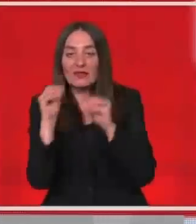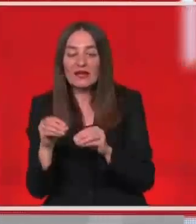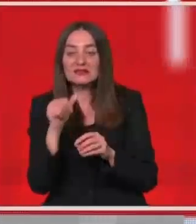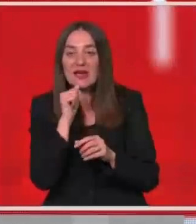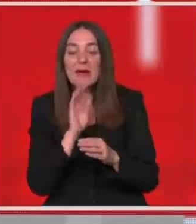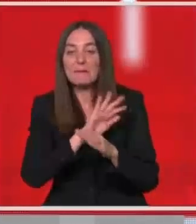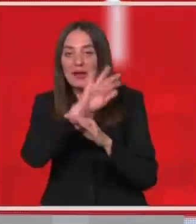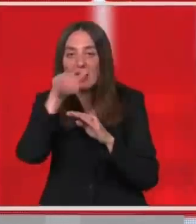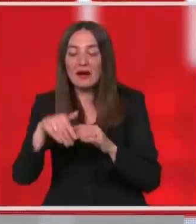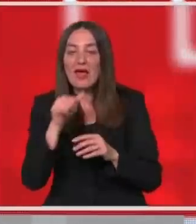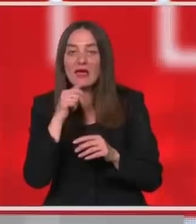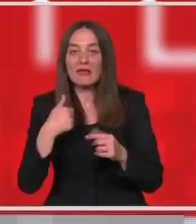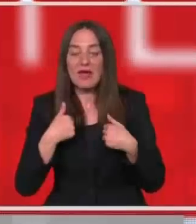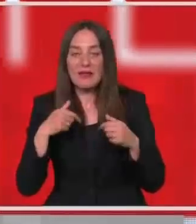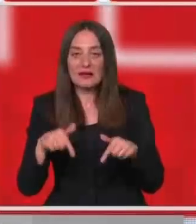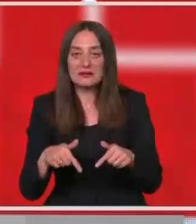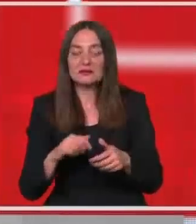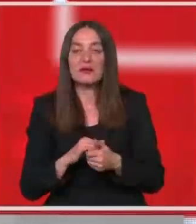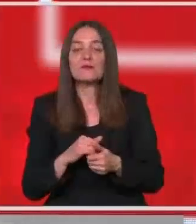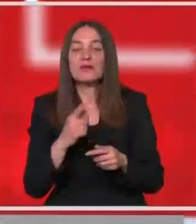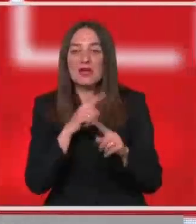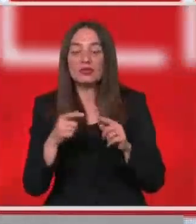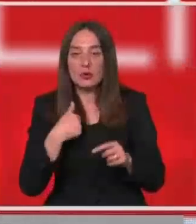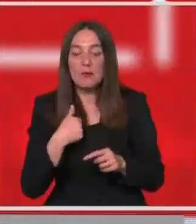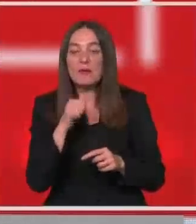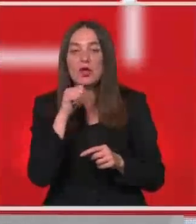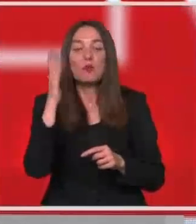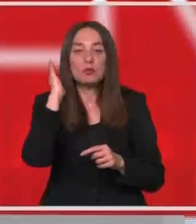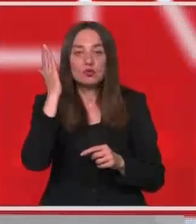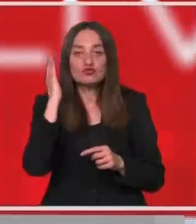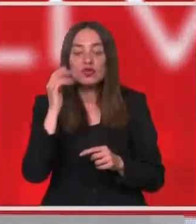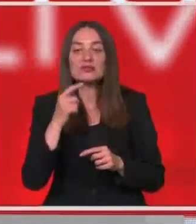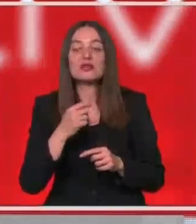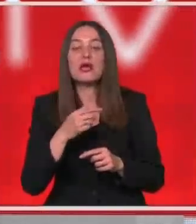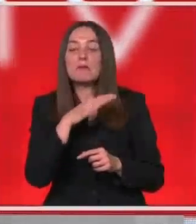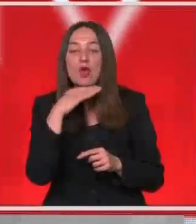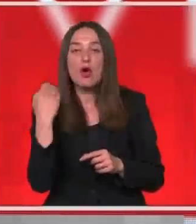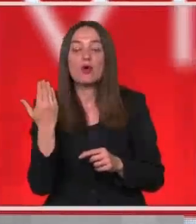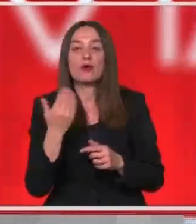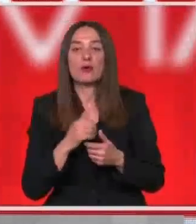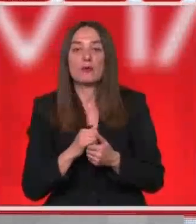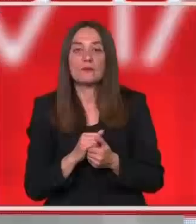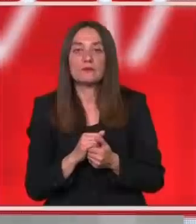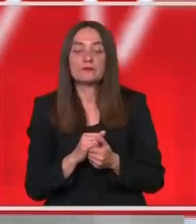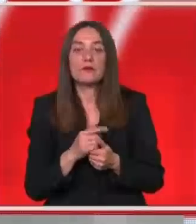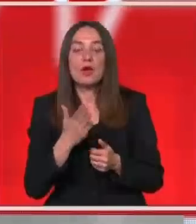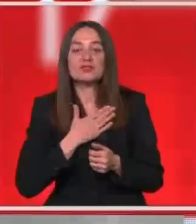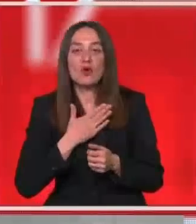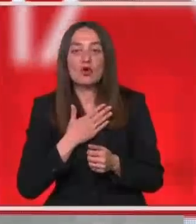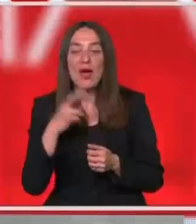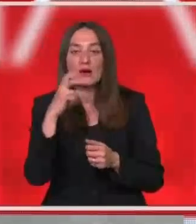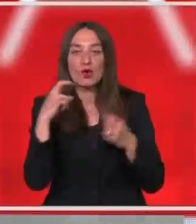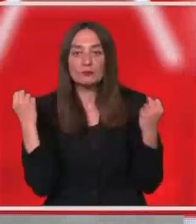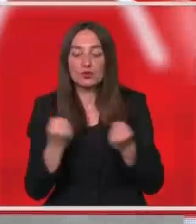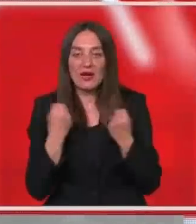i prelije i na nas. Jer mi ćemo i u budućnosti jako puno svoju ekonomsku